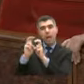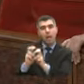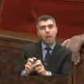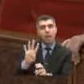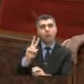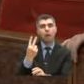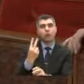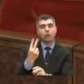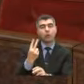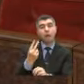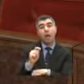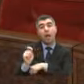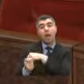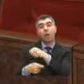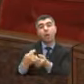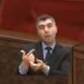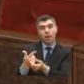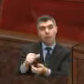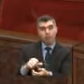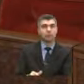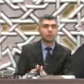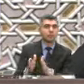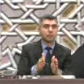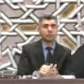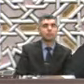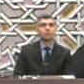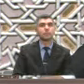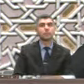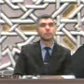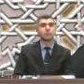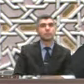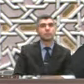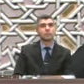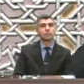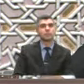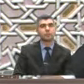سيما في العالم القروي. شكرا. تعقيب السيد النائب. تفضلوا.